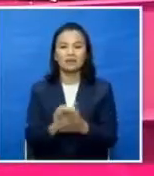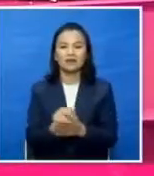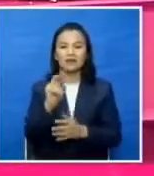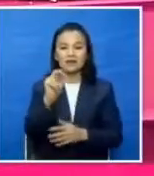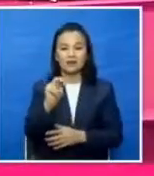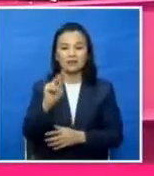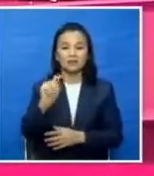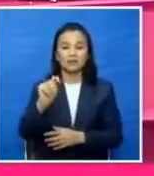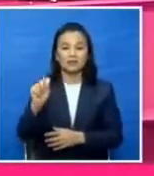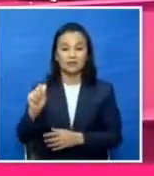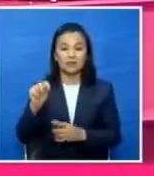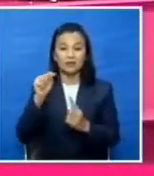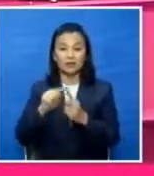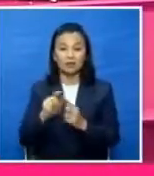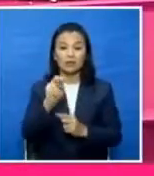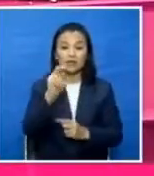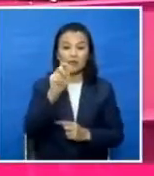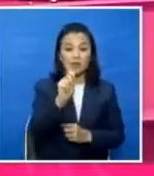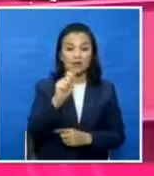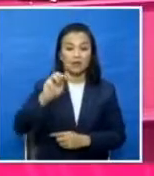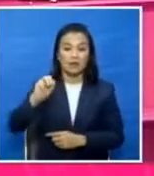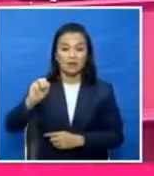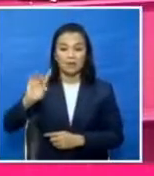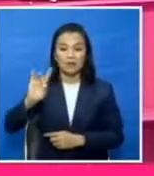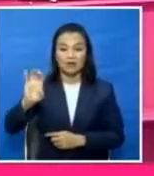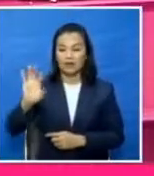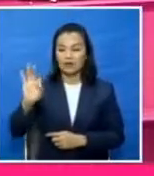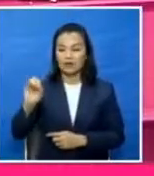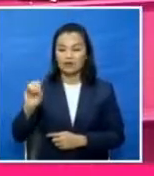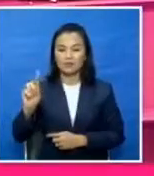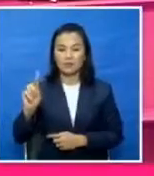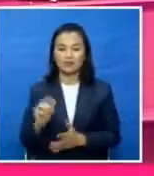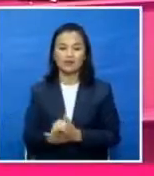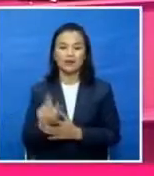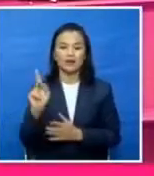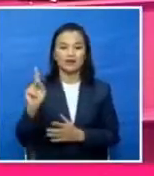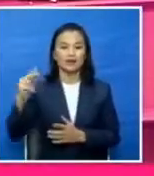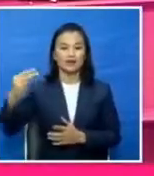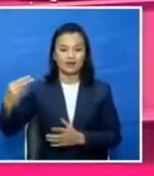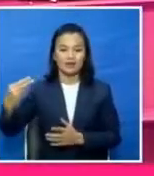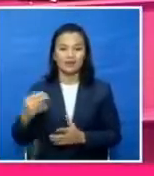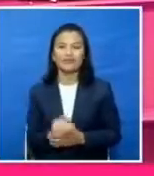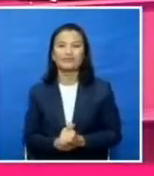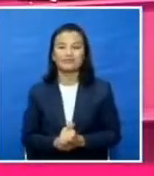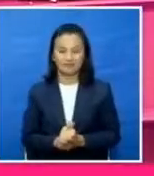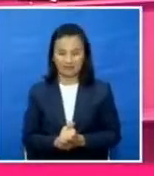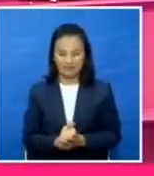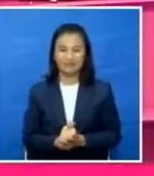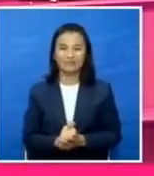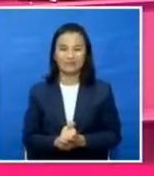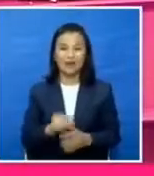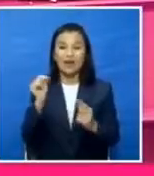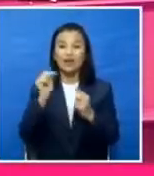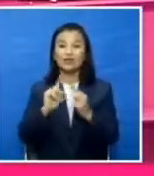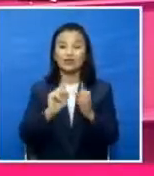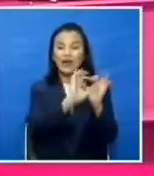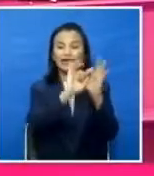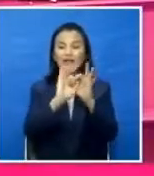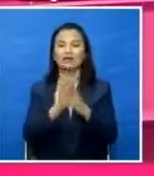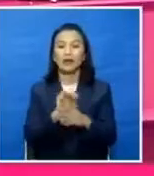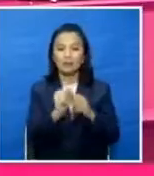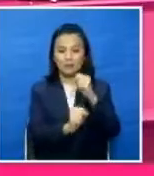ลื่นความถี่ AM 891กิโลเฮิรตซ์ครับ สำหรับวันนี้ค่ะก็เป็นการออกรางวัลสลากออมสินพิเศษ